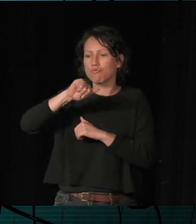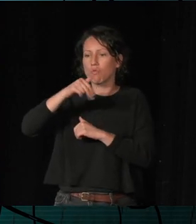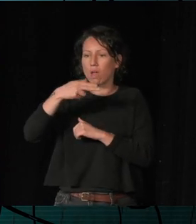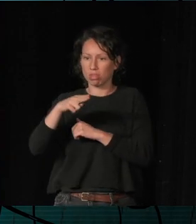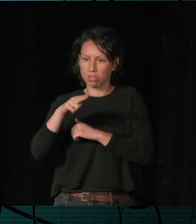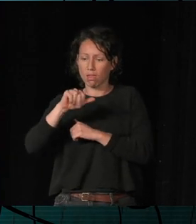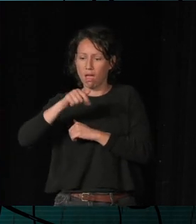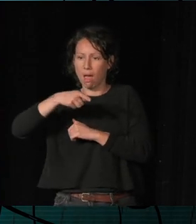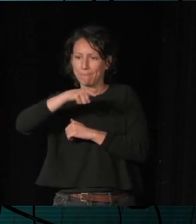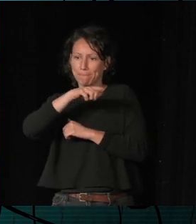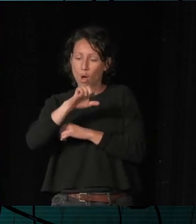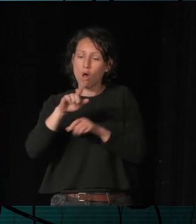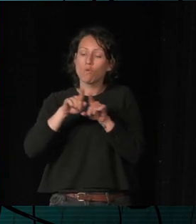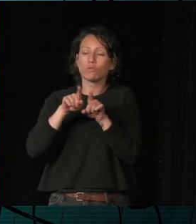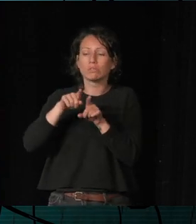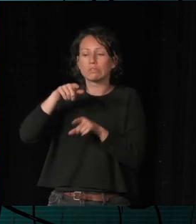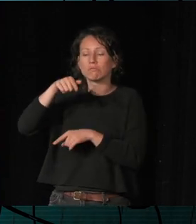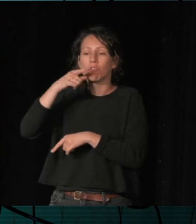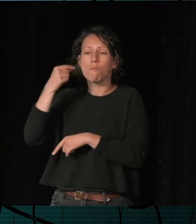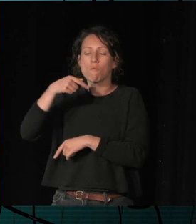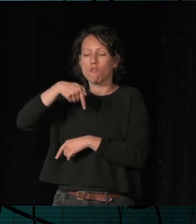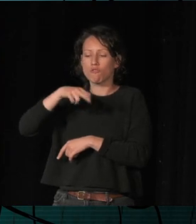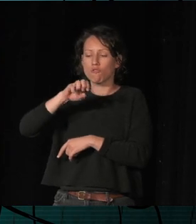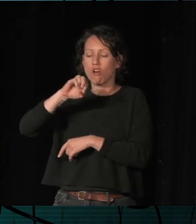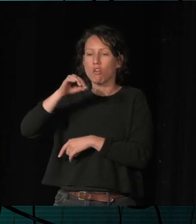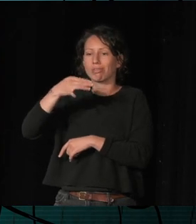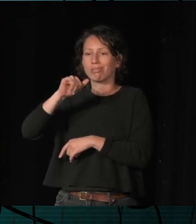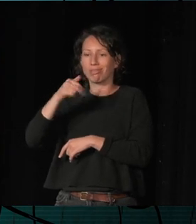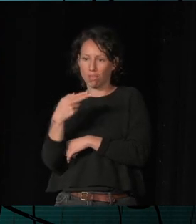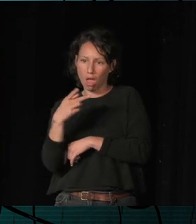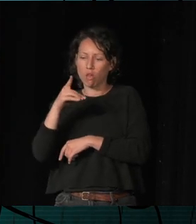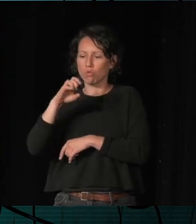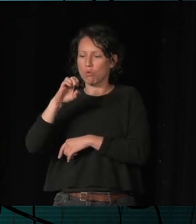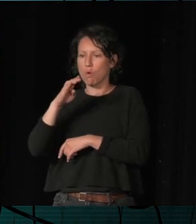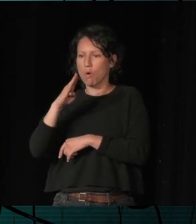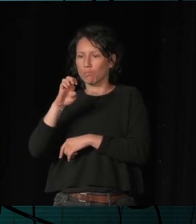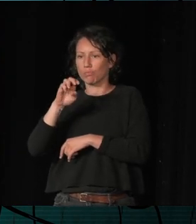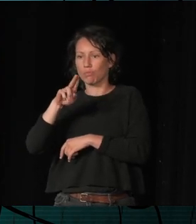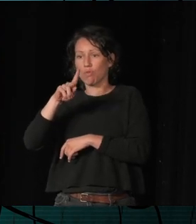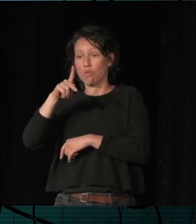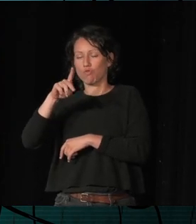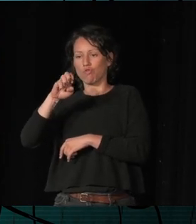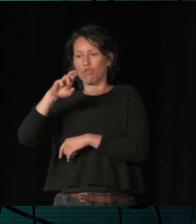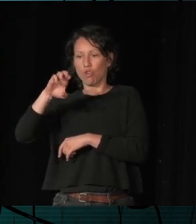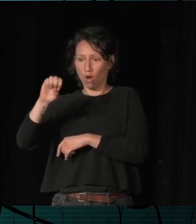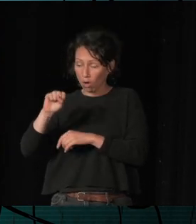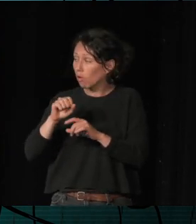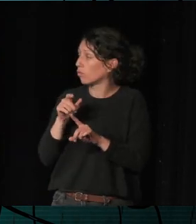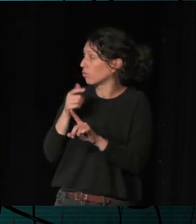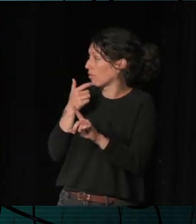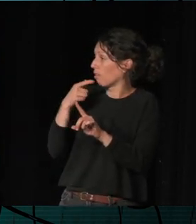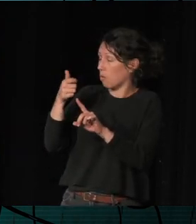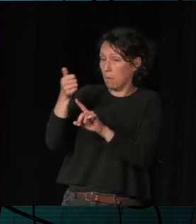artistique et fondateur de l'atelier QBD et développeur notamment de Décarnation, auquel vous pouvez jouer sur le festival dans la bibliothèque bien